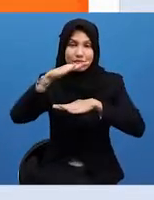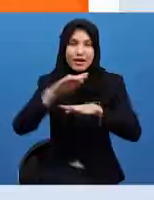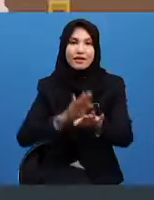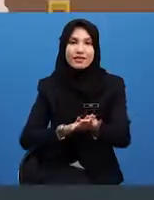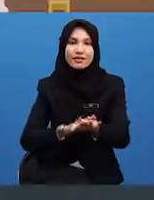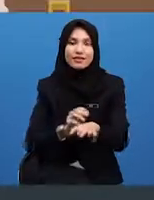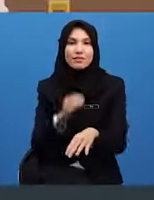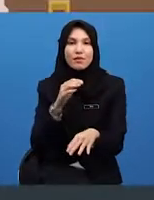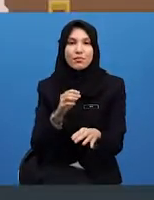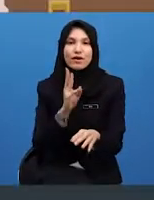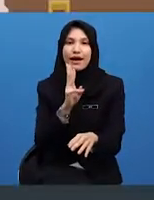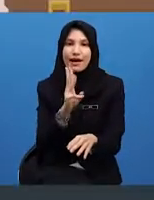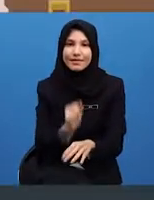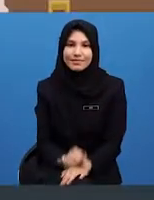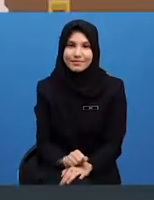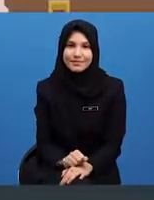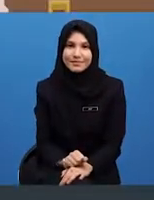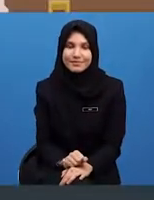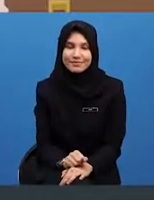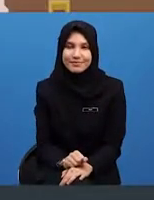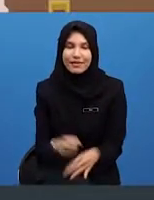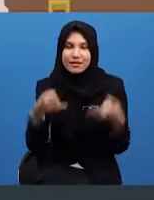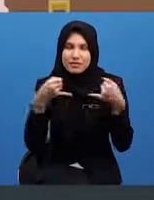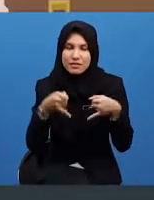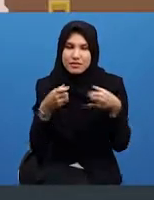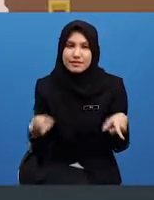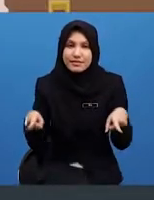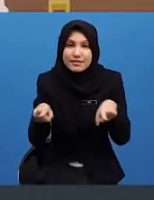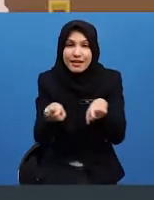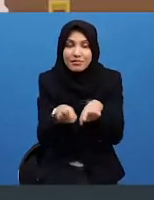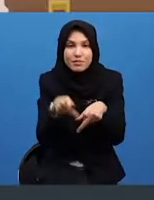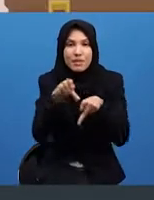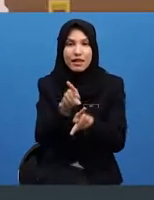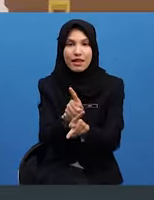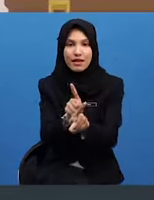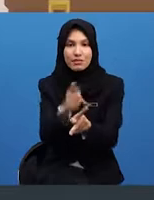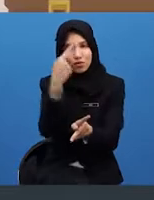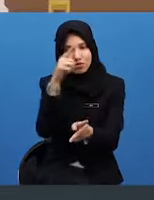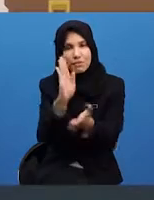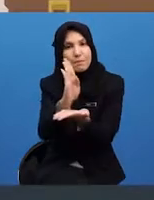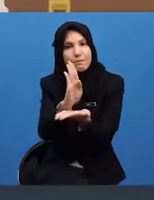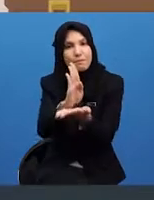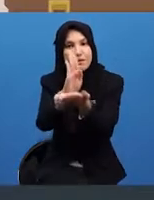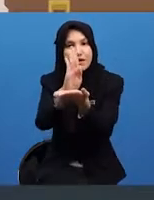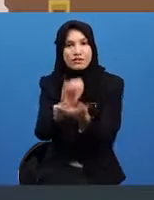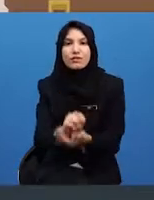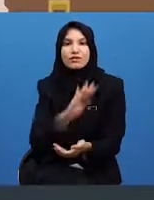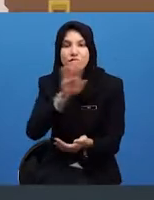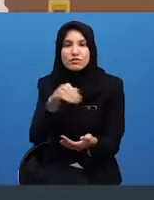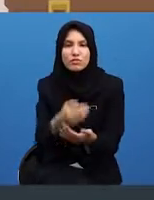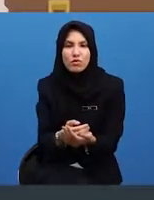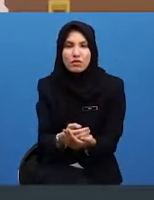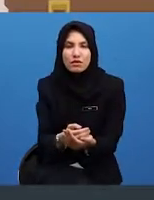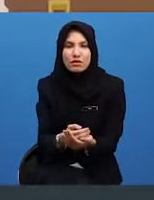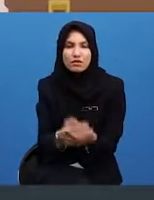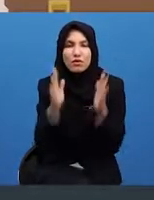air. Fungsi jaket ini adalah sama seperti pelampung untuk membantu semua orang yang tidak